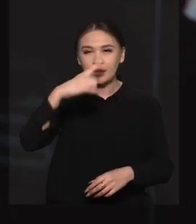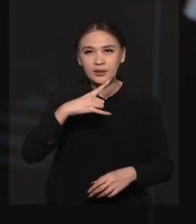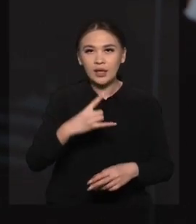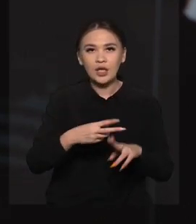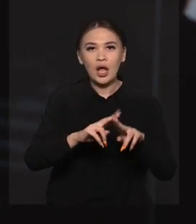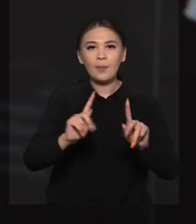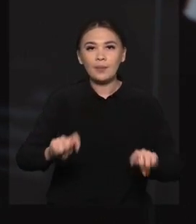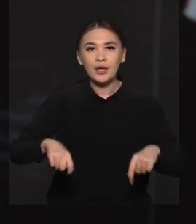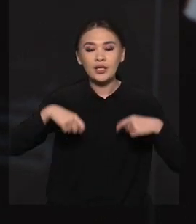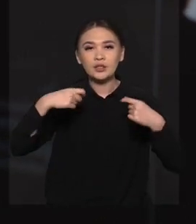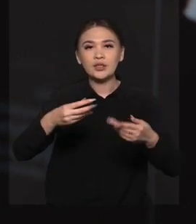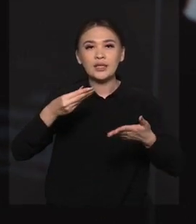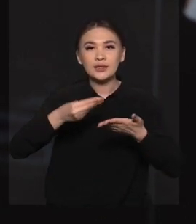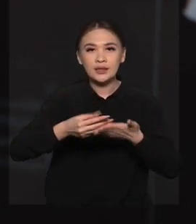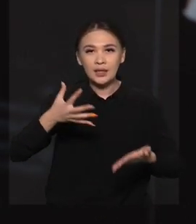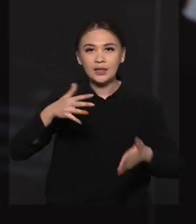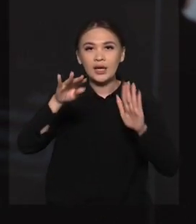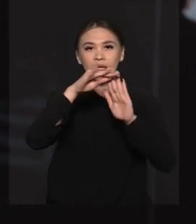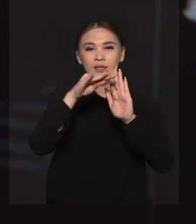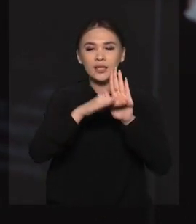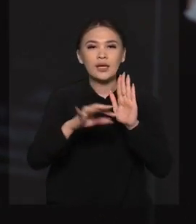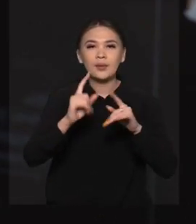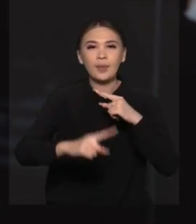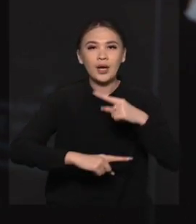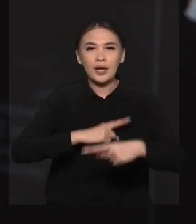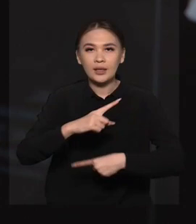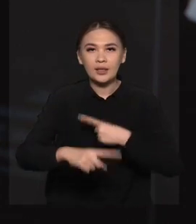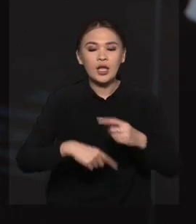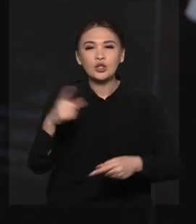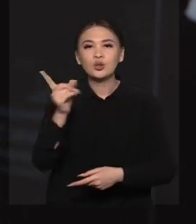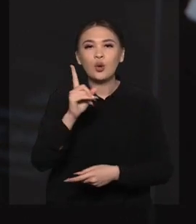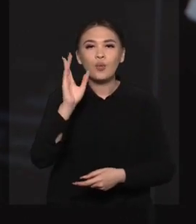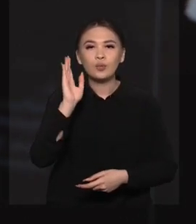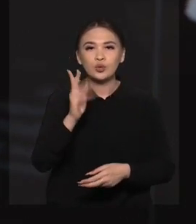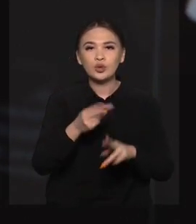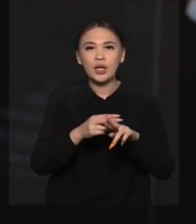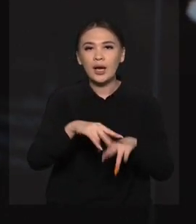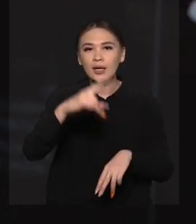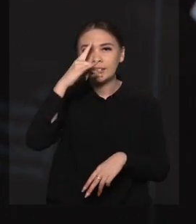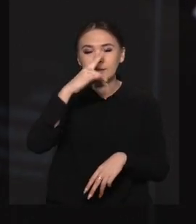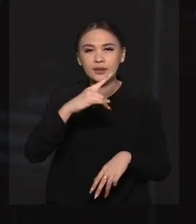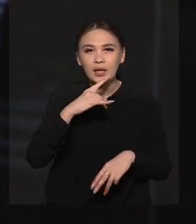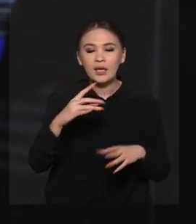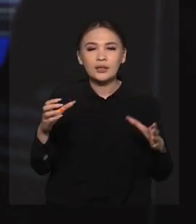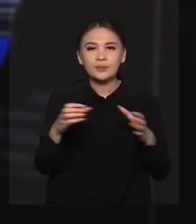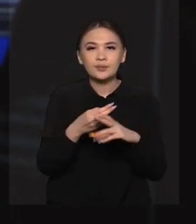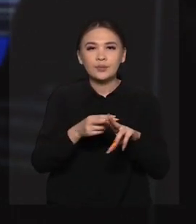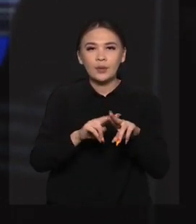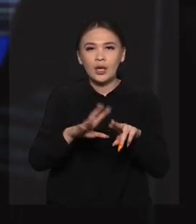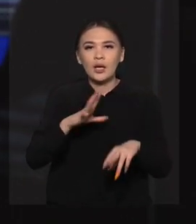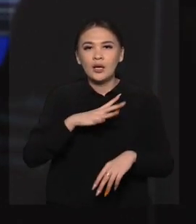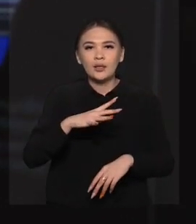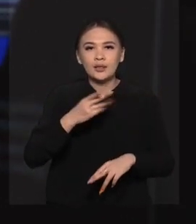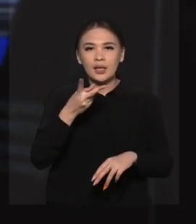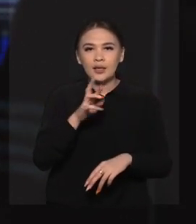они передают ее ценности и традиции из поколения в поколение. Что значит День единства для мультикультурного